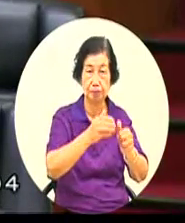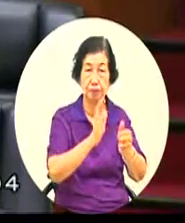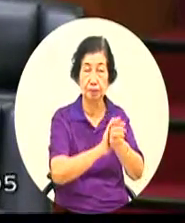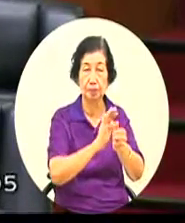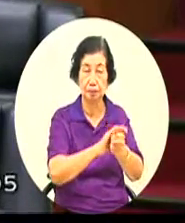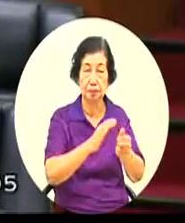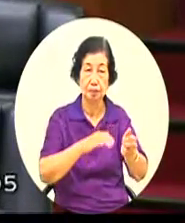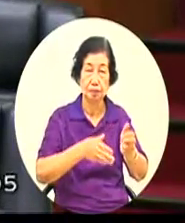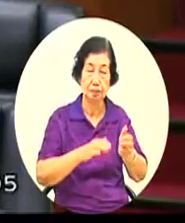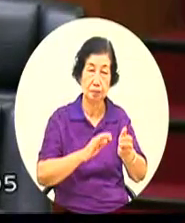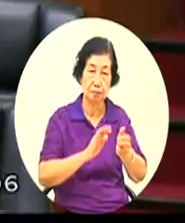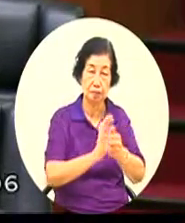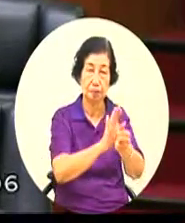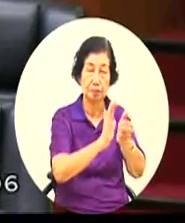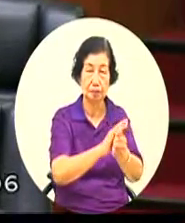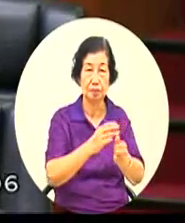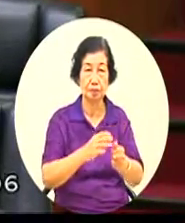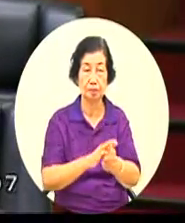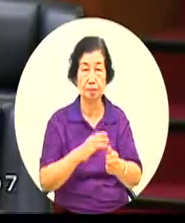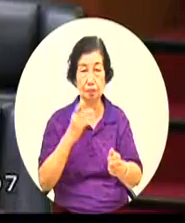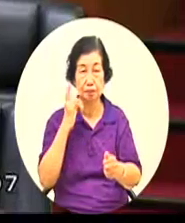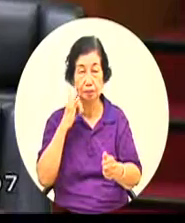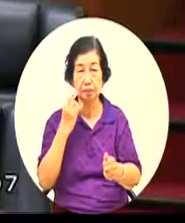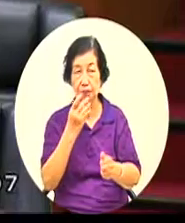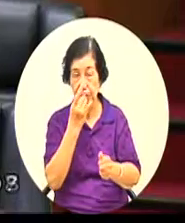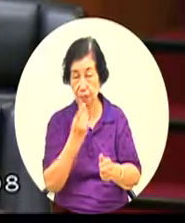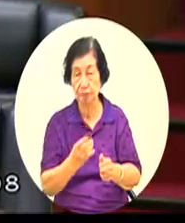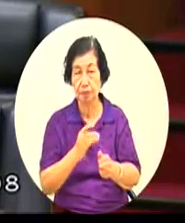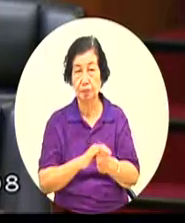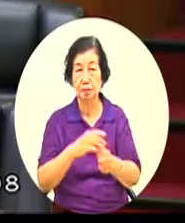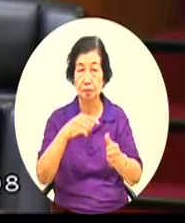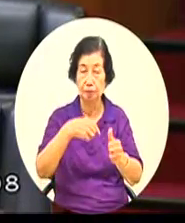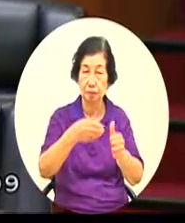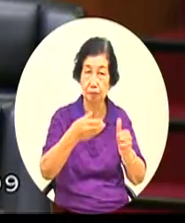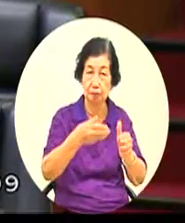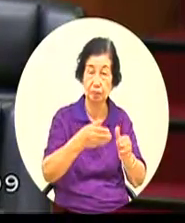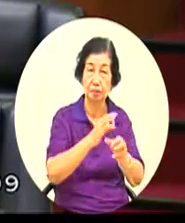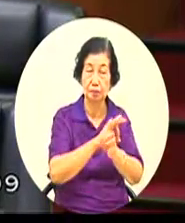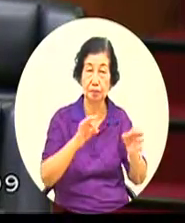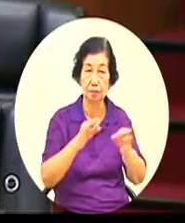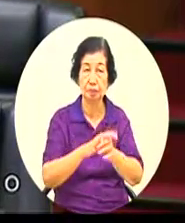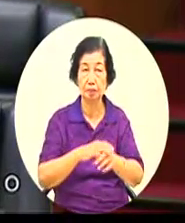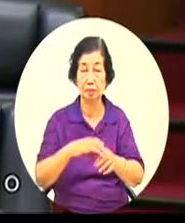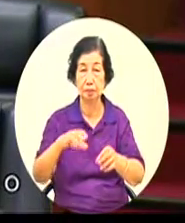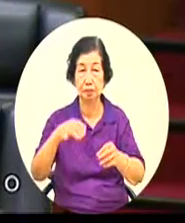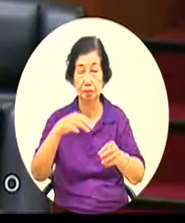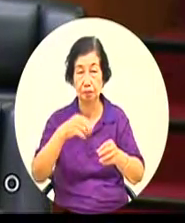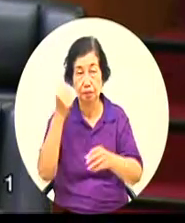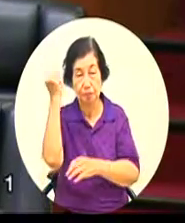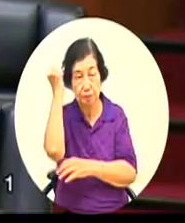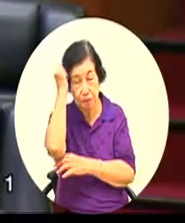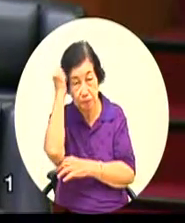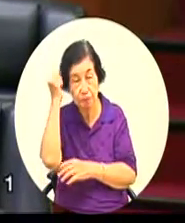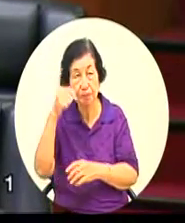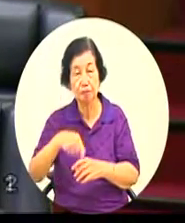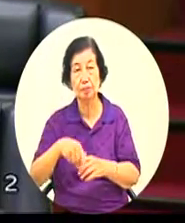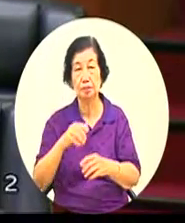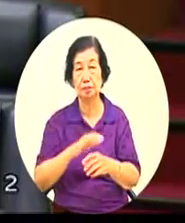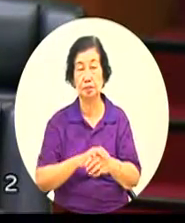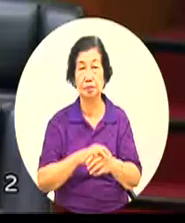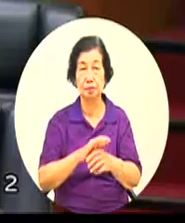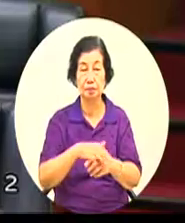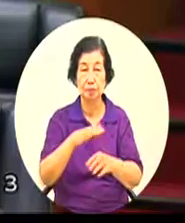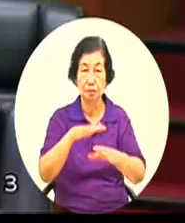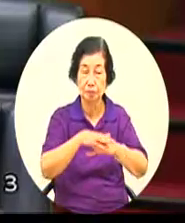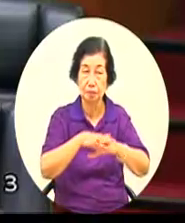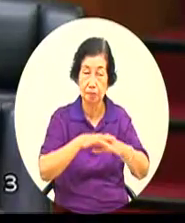学了哈，但是因为我们纳马夏几乎都是布农族，只有学生来学习母